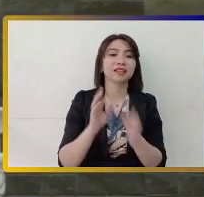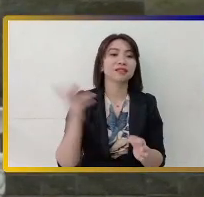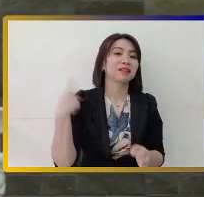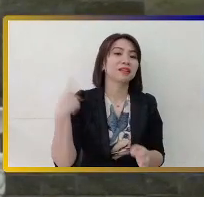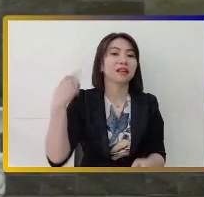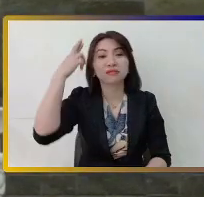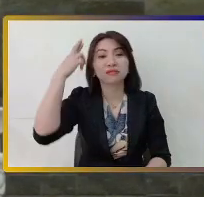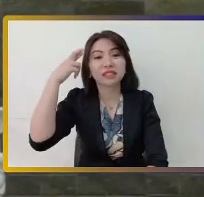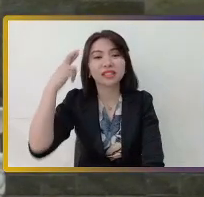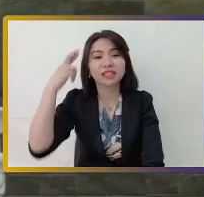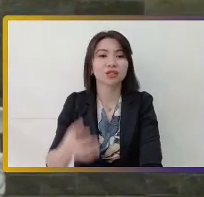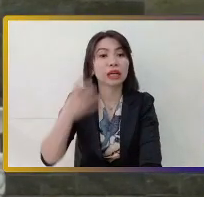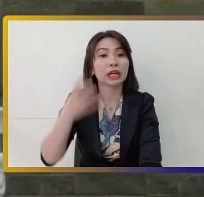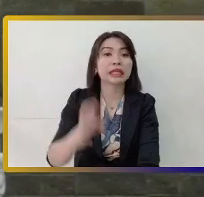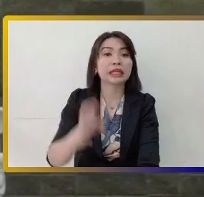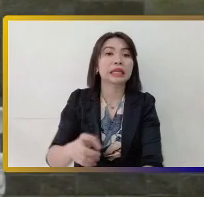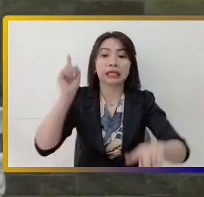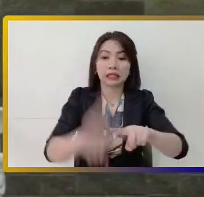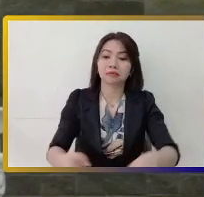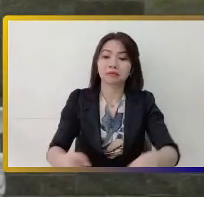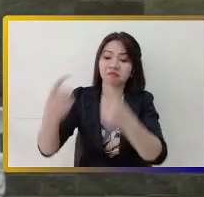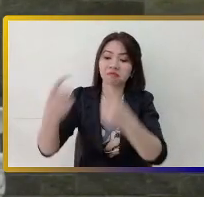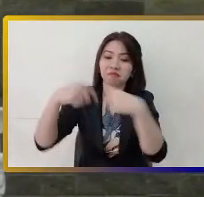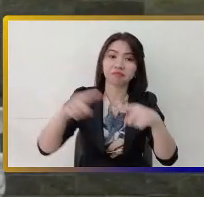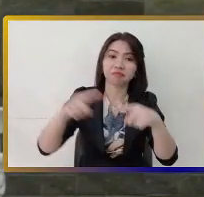Oh yeah! Akalain mo maglalakad ka.